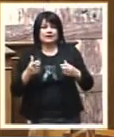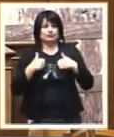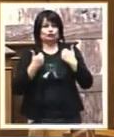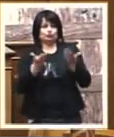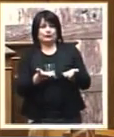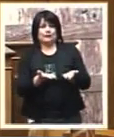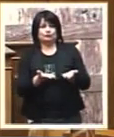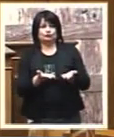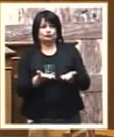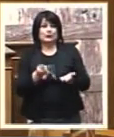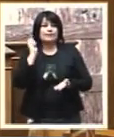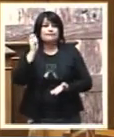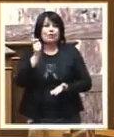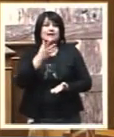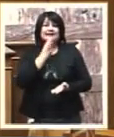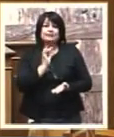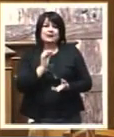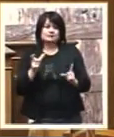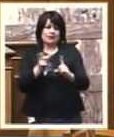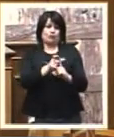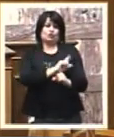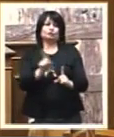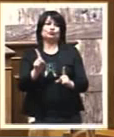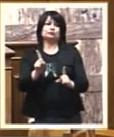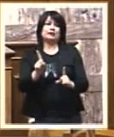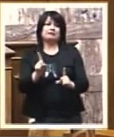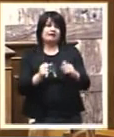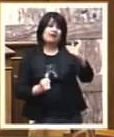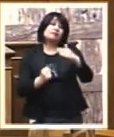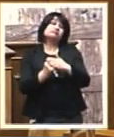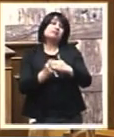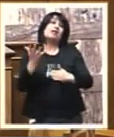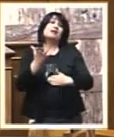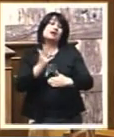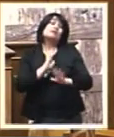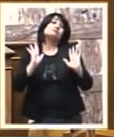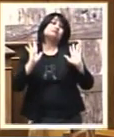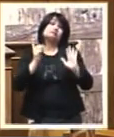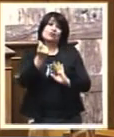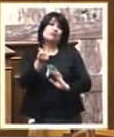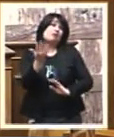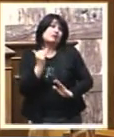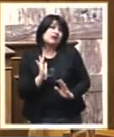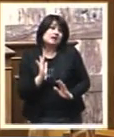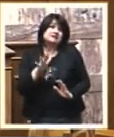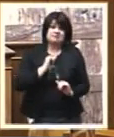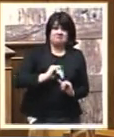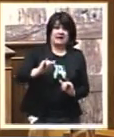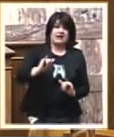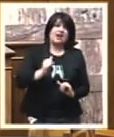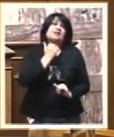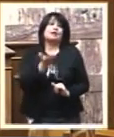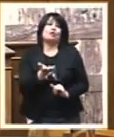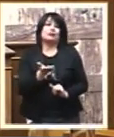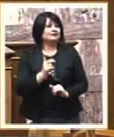με πολιτικές εναντίον κάθε είδους αποκλεισμού, ηλικιακού, οικονομικού ή και γεωγραφικού. Με όλες μας